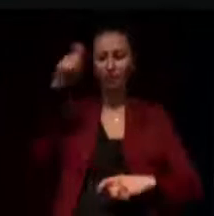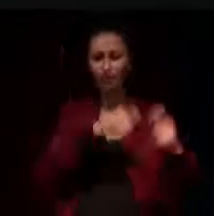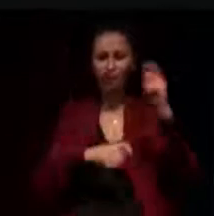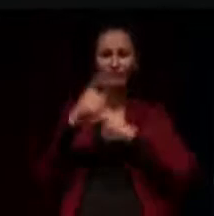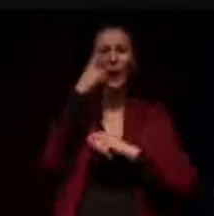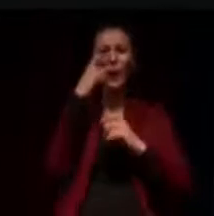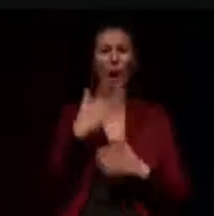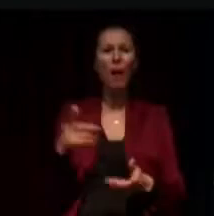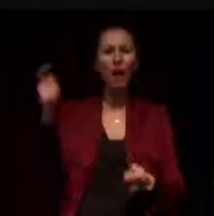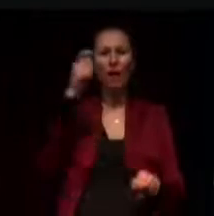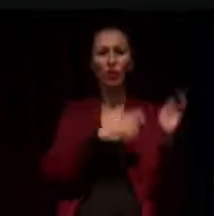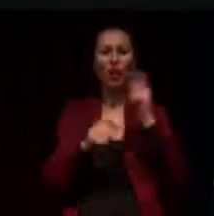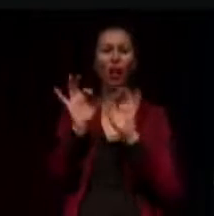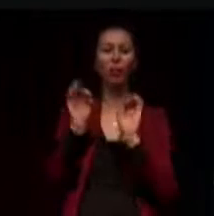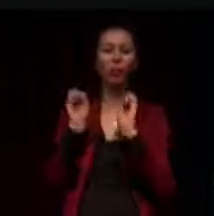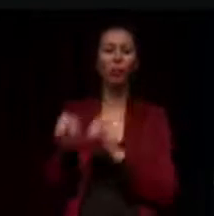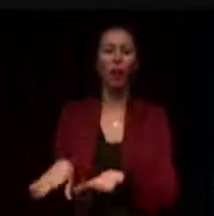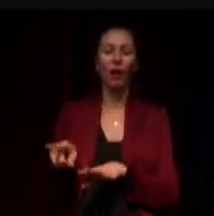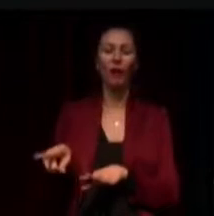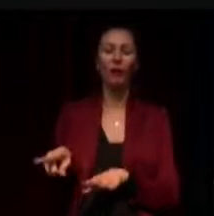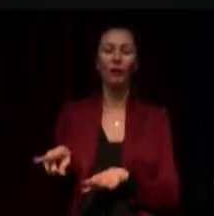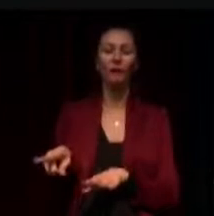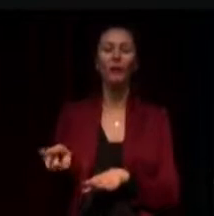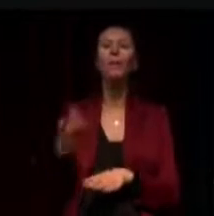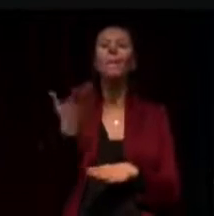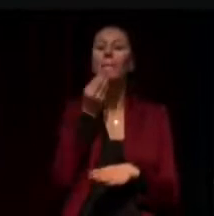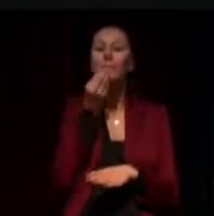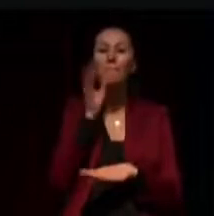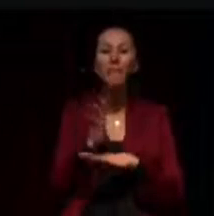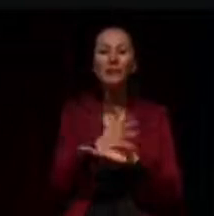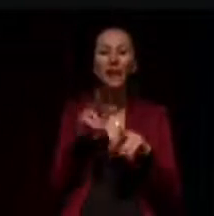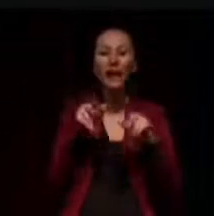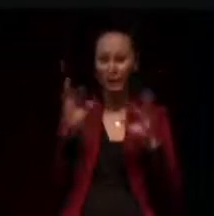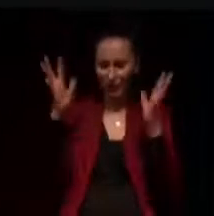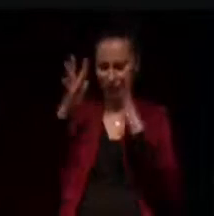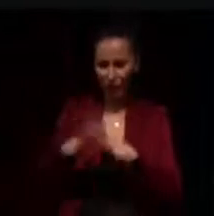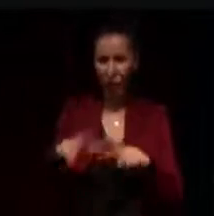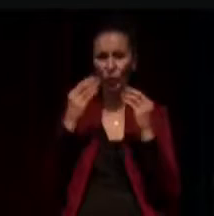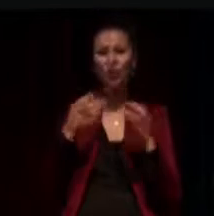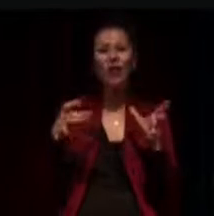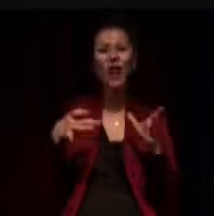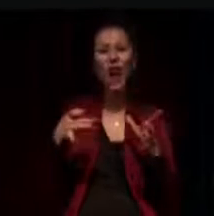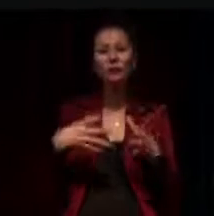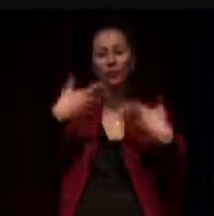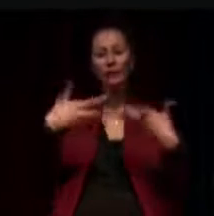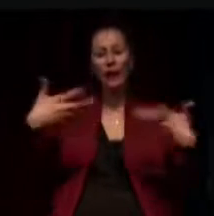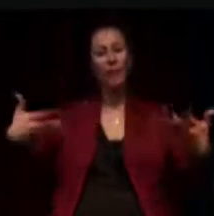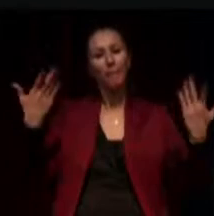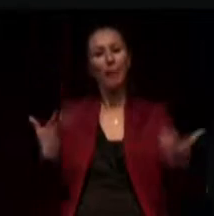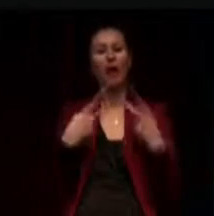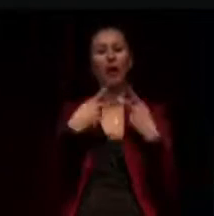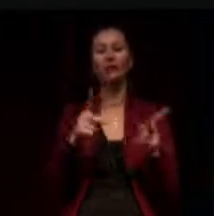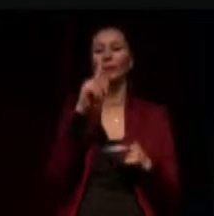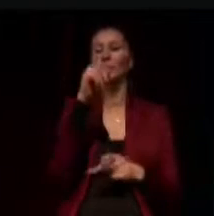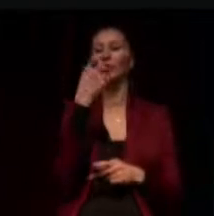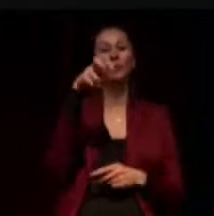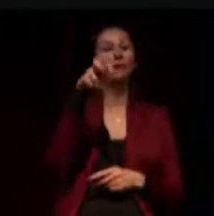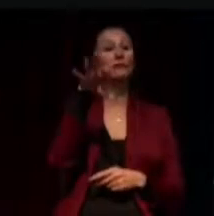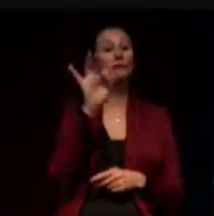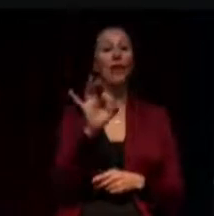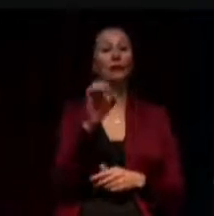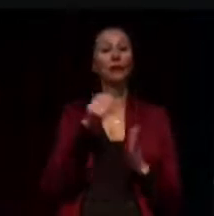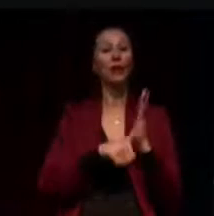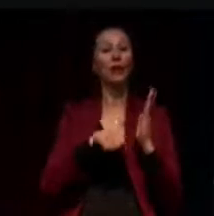kaba inşaat halinde kaldı. Adeta pazar yeri oldu. Karpuz sergileri bile açıldı. 80'li